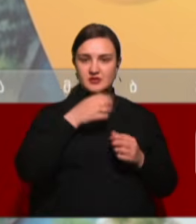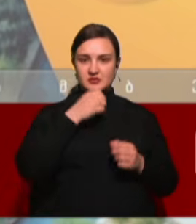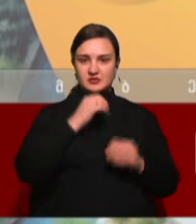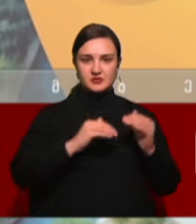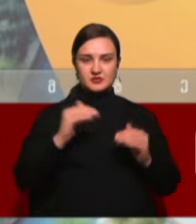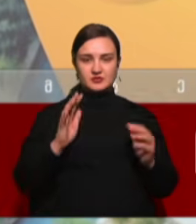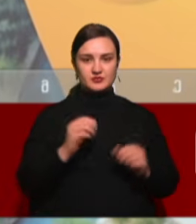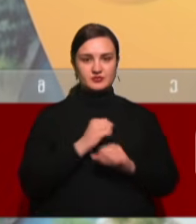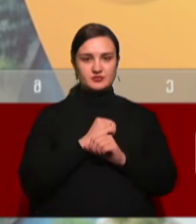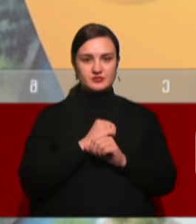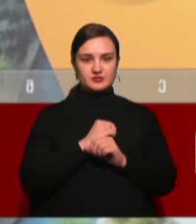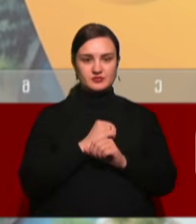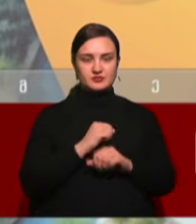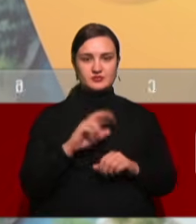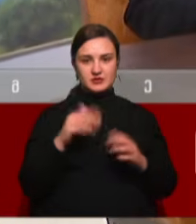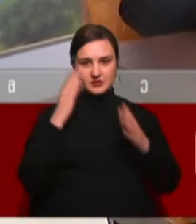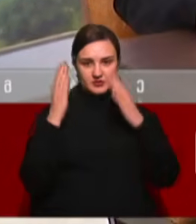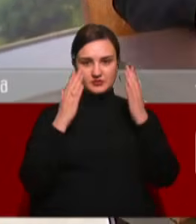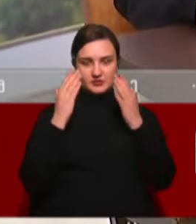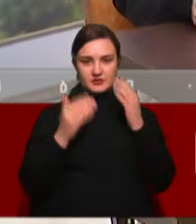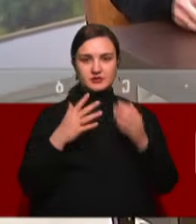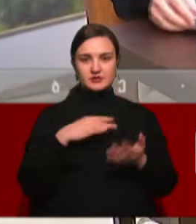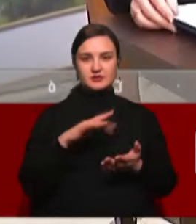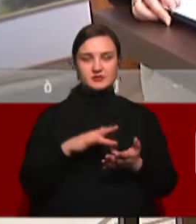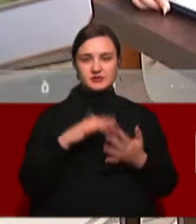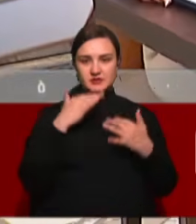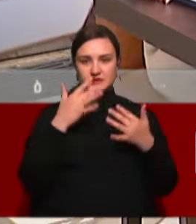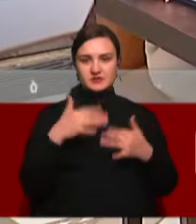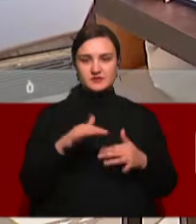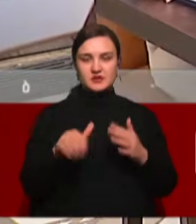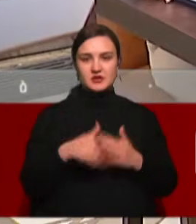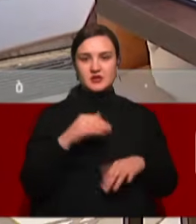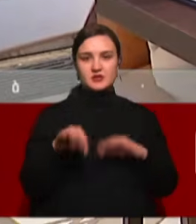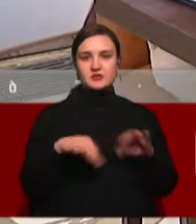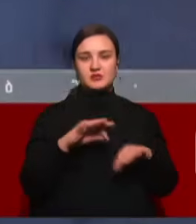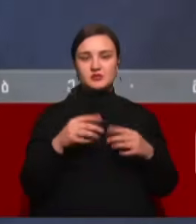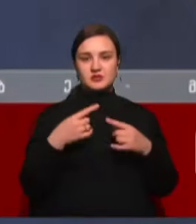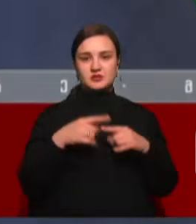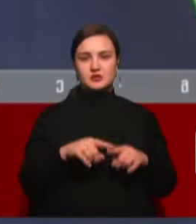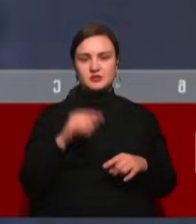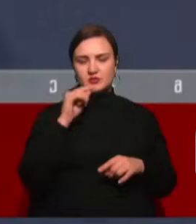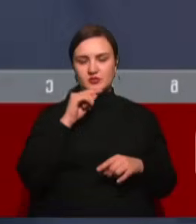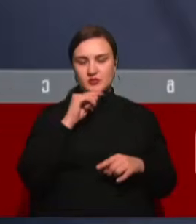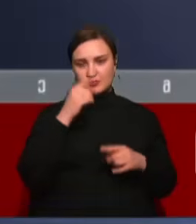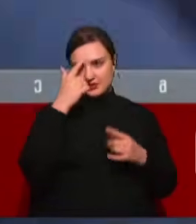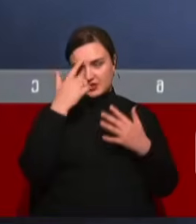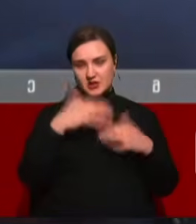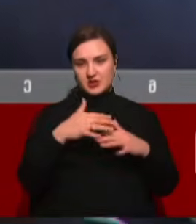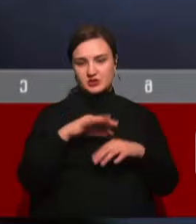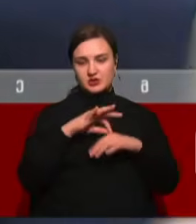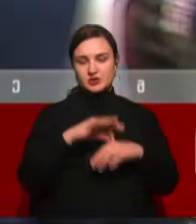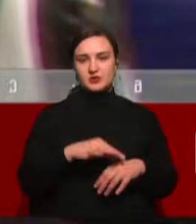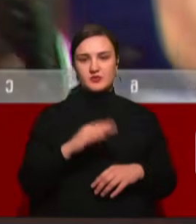ვიზიტორები დაისვენებენ და გაერთობიან. თბილისის ზღვის არეალში ახალი პროექტის ტექნიკურ-ეკონომიკური ანალიზის ჩატარებას